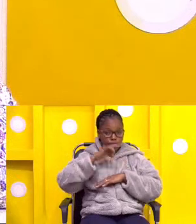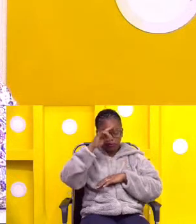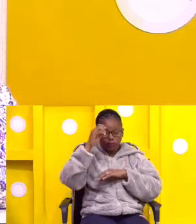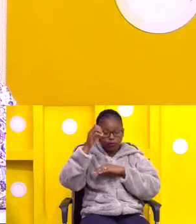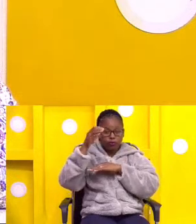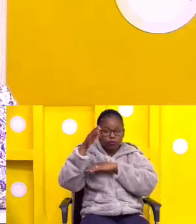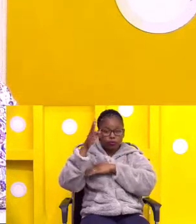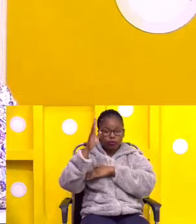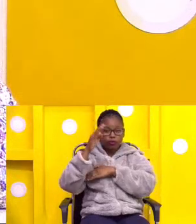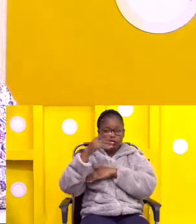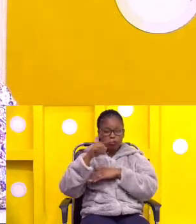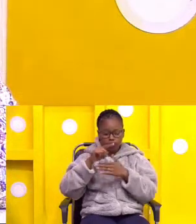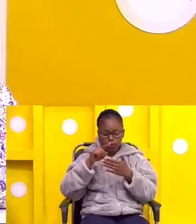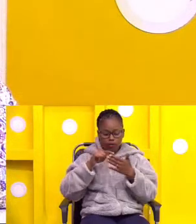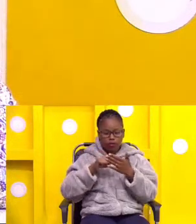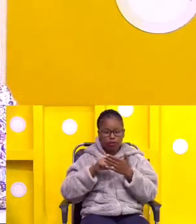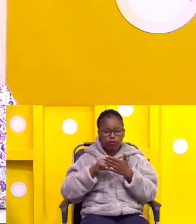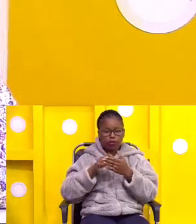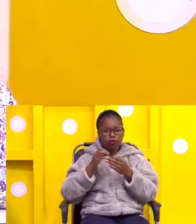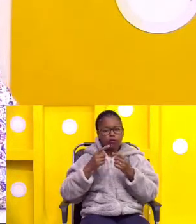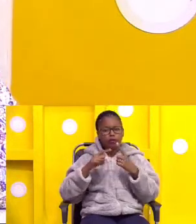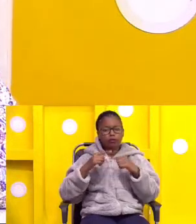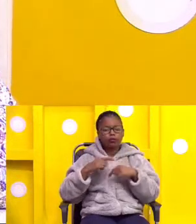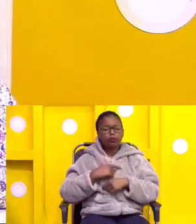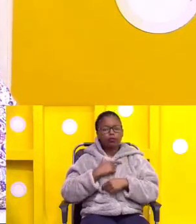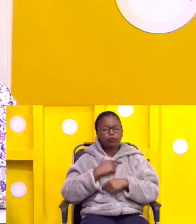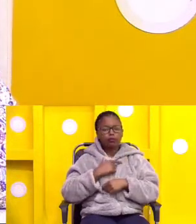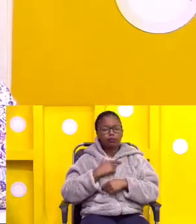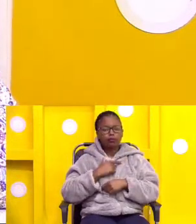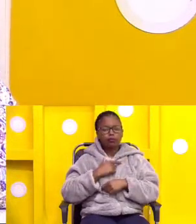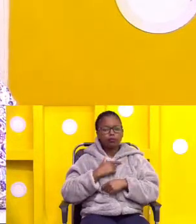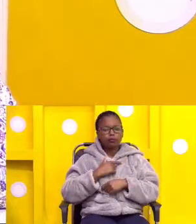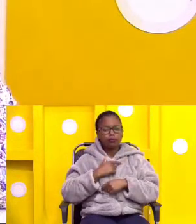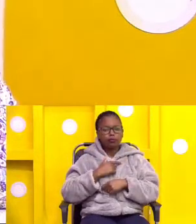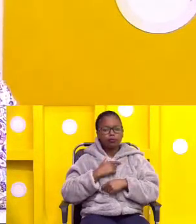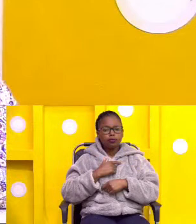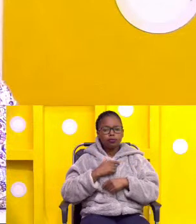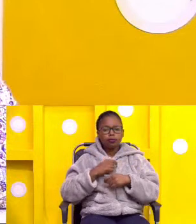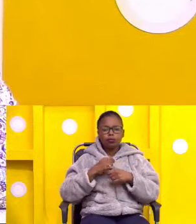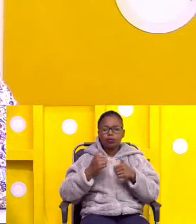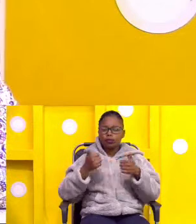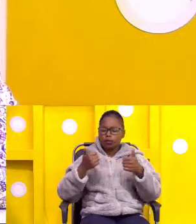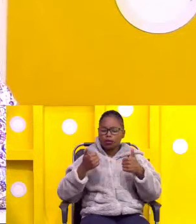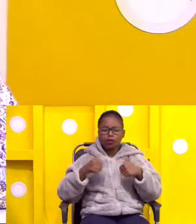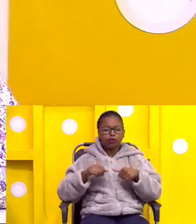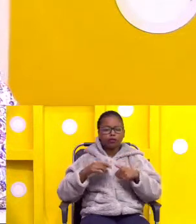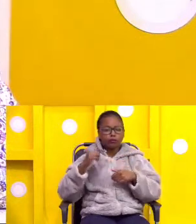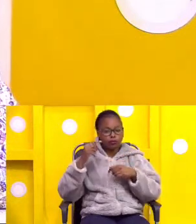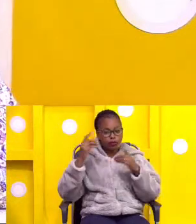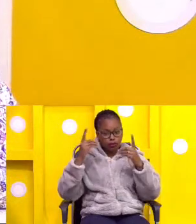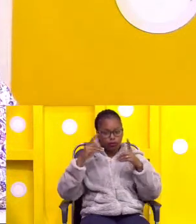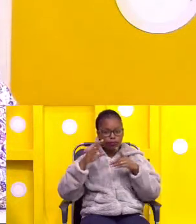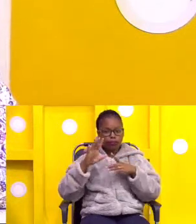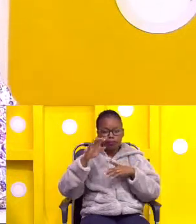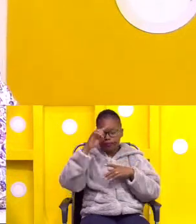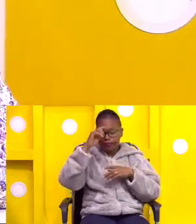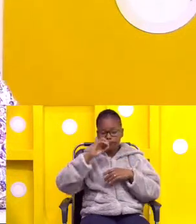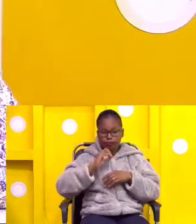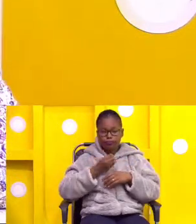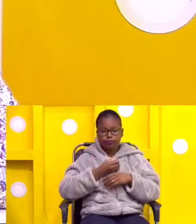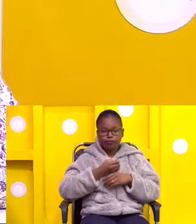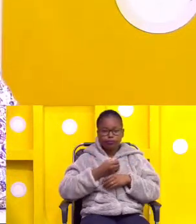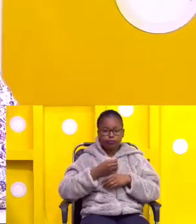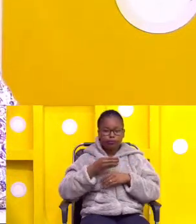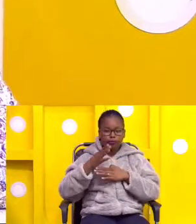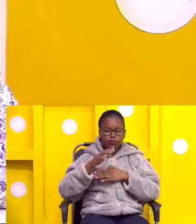na guku ri mwatua guka ri gukagwo o uria mundu atarie tondu ni kwa ngai wanyu ni kwa